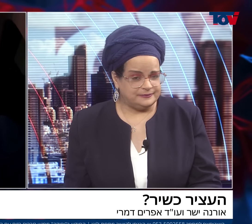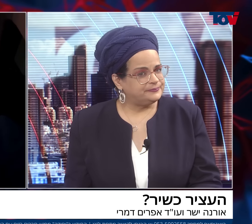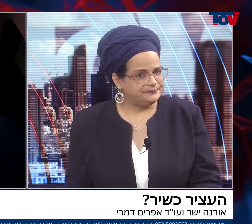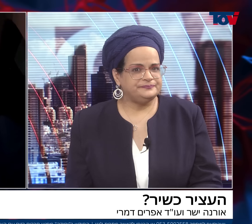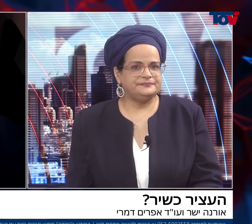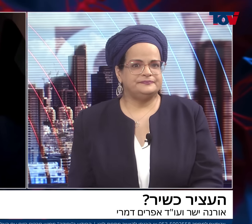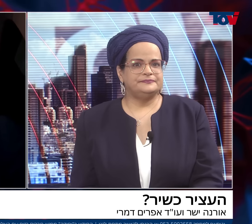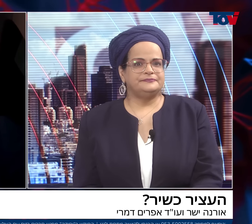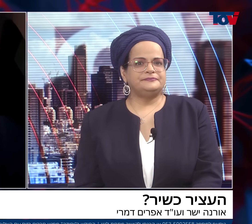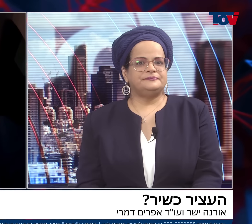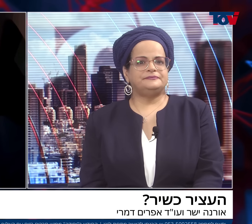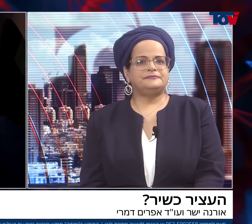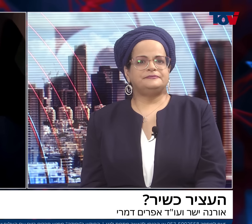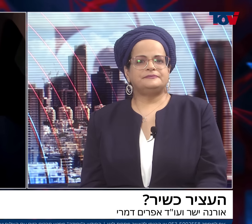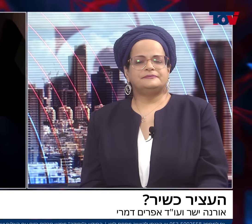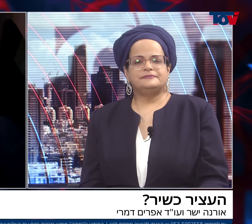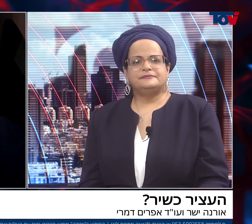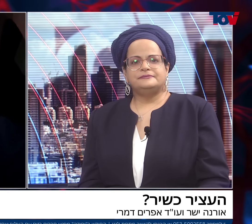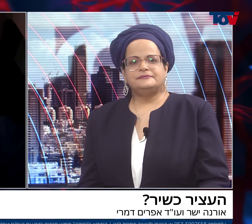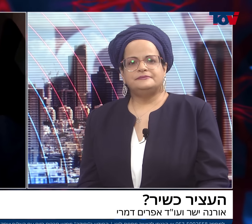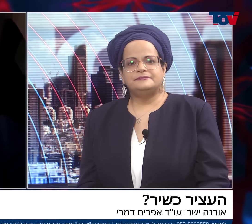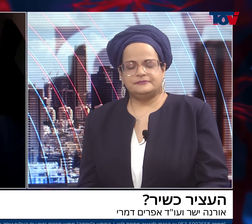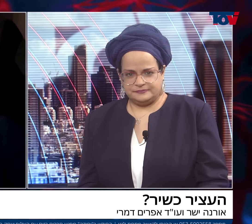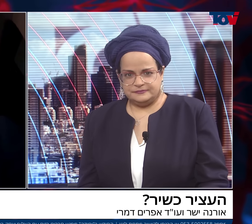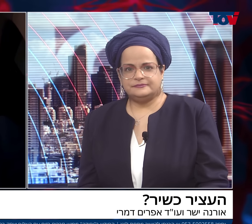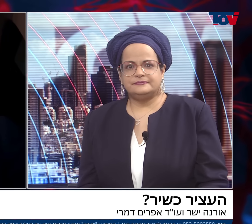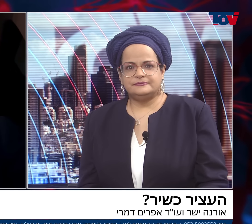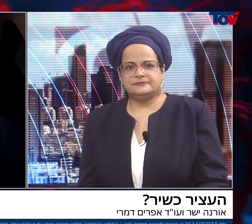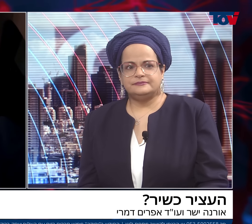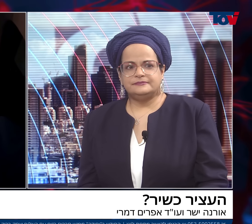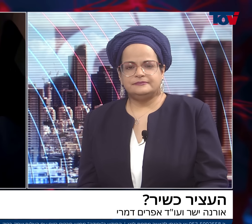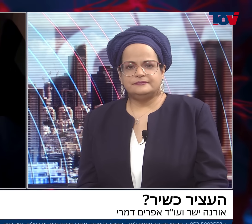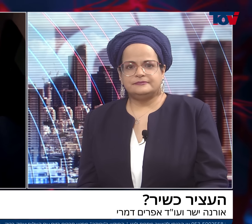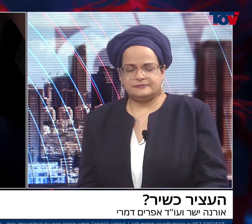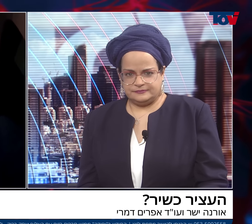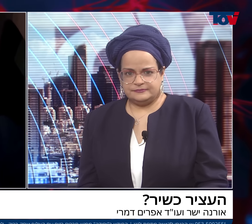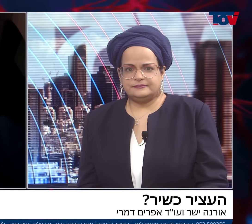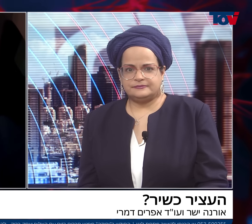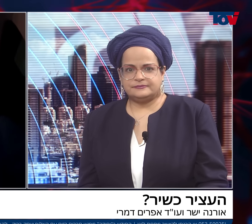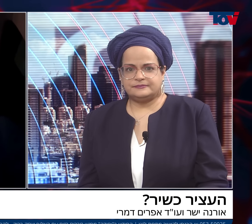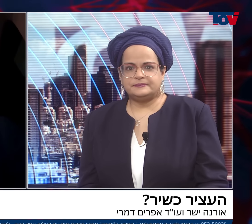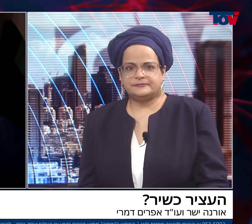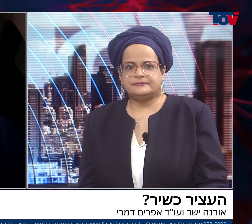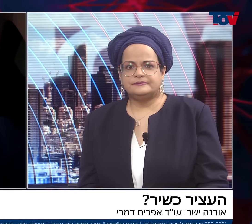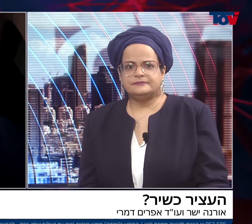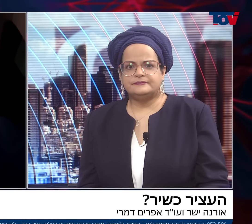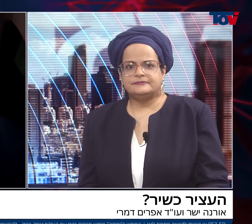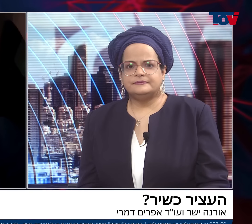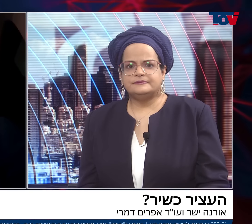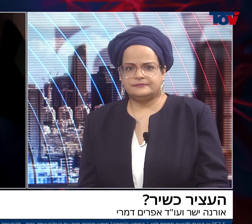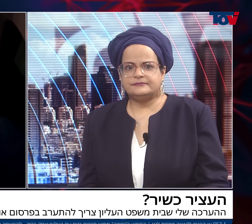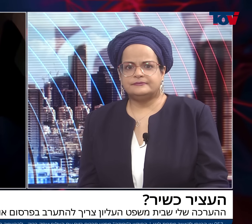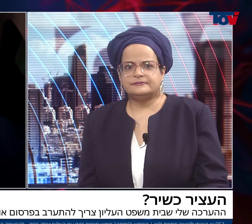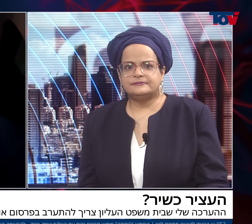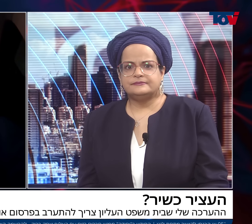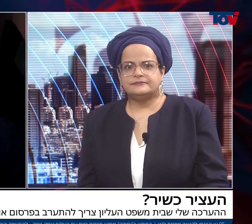אני לא ביקשתי לחשוף את התוכן, כי כתבתי בעירור שלי, שחלילה הדבר האחרון שאנחנו רוצים